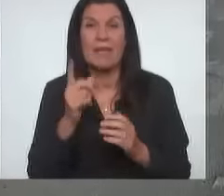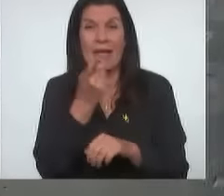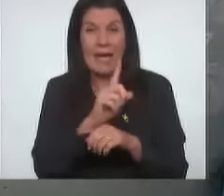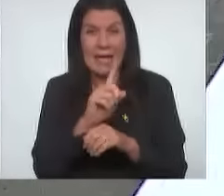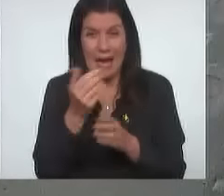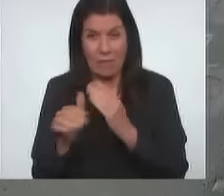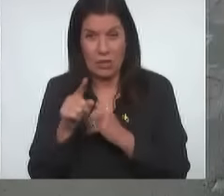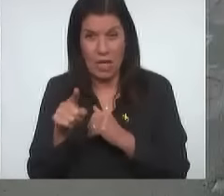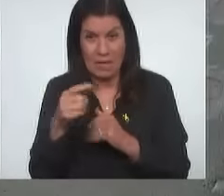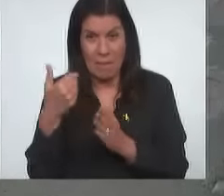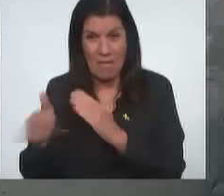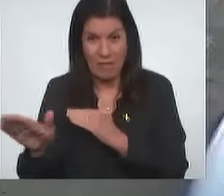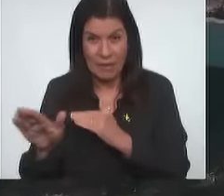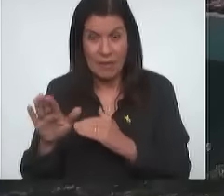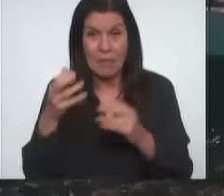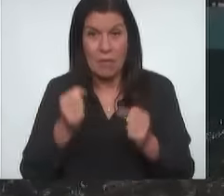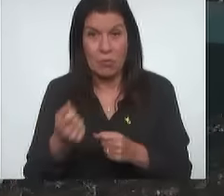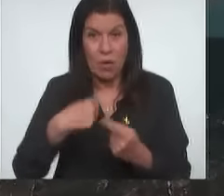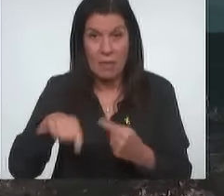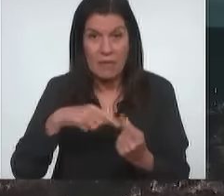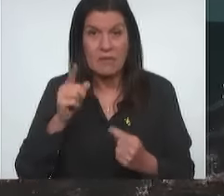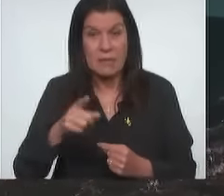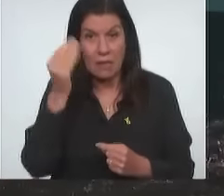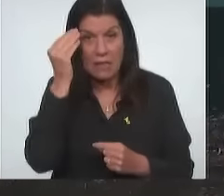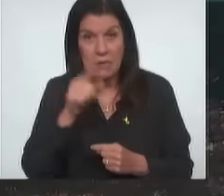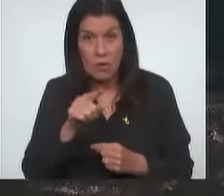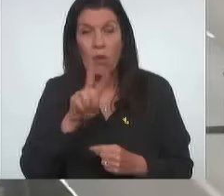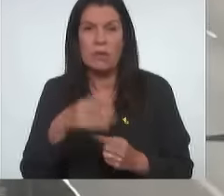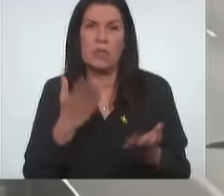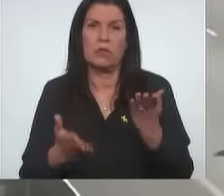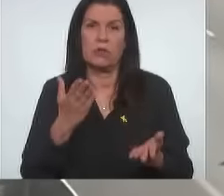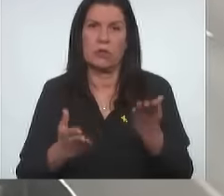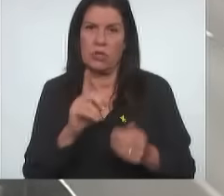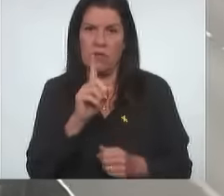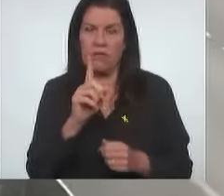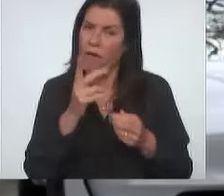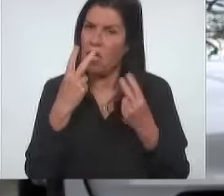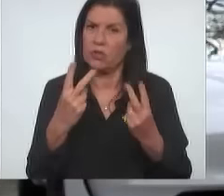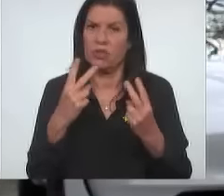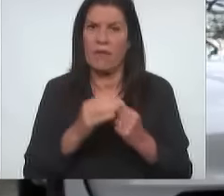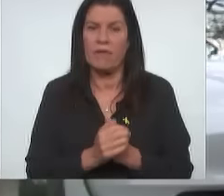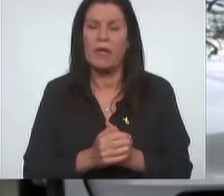פער גדול בין החברות עצמן, כך שהשוואה או שופינג ביניהן יחסכו עד אלפי שקלים בשנה.